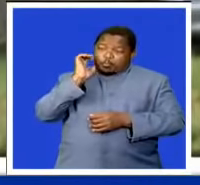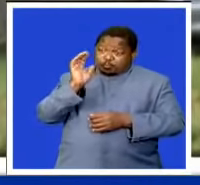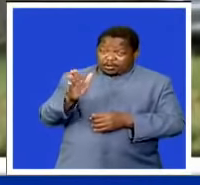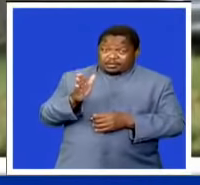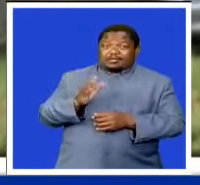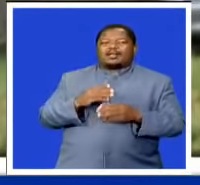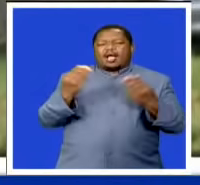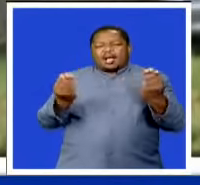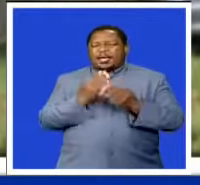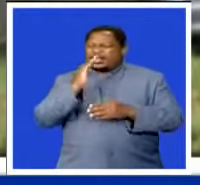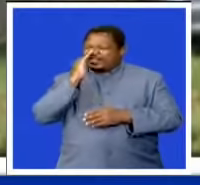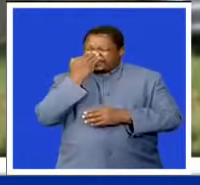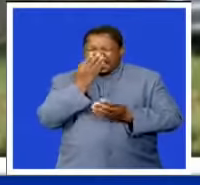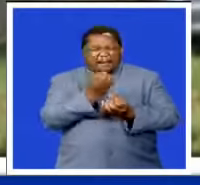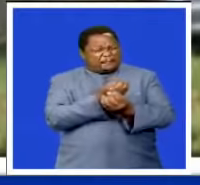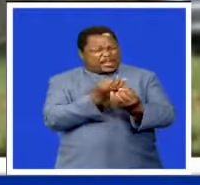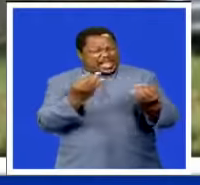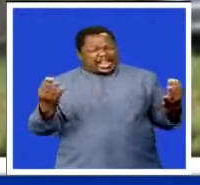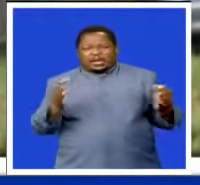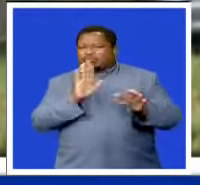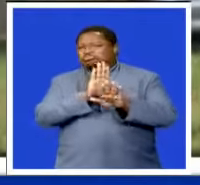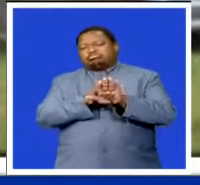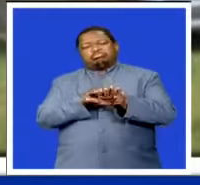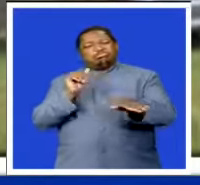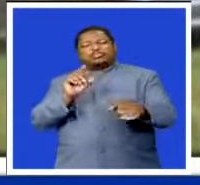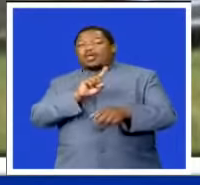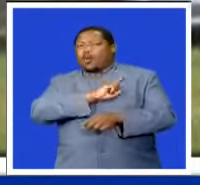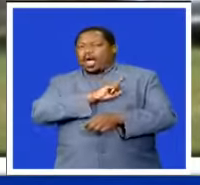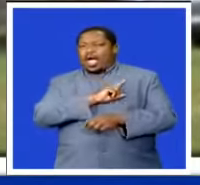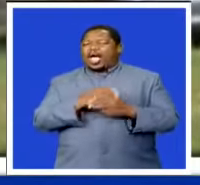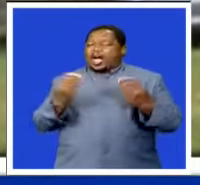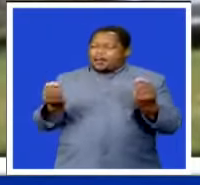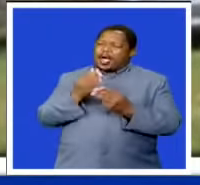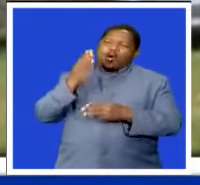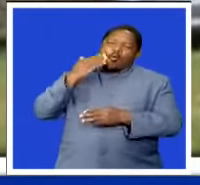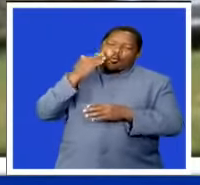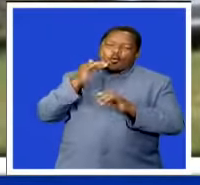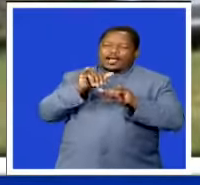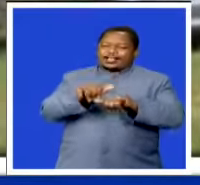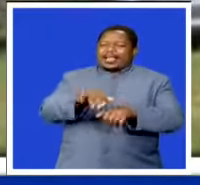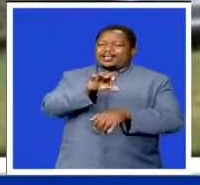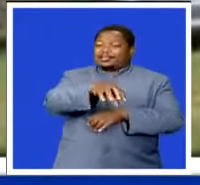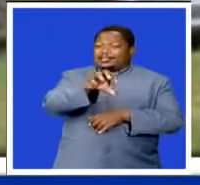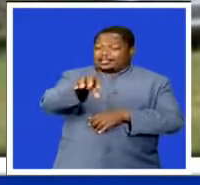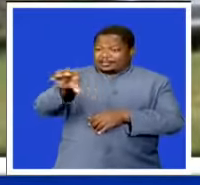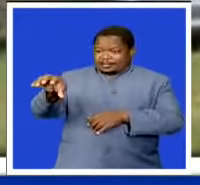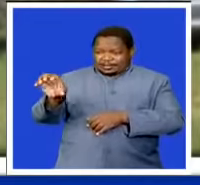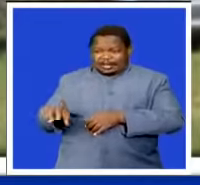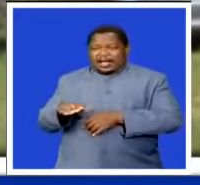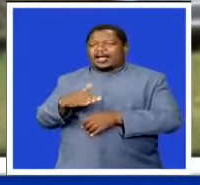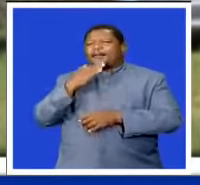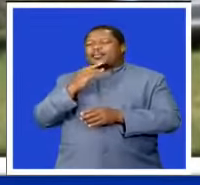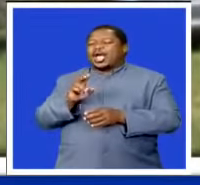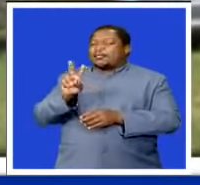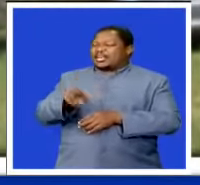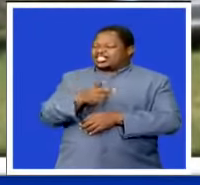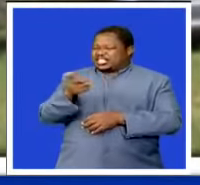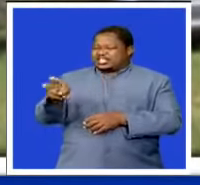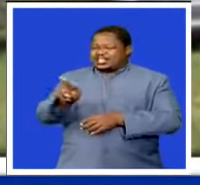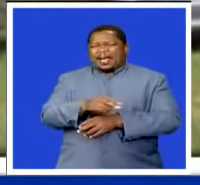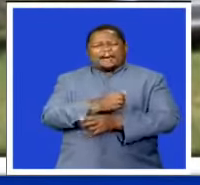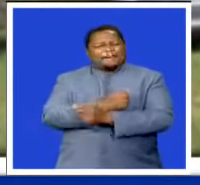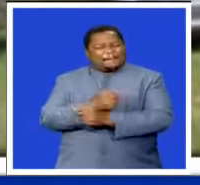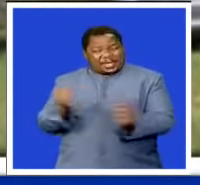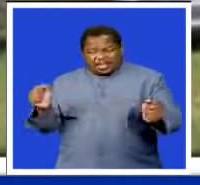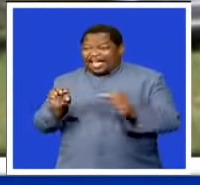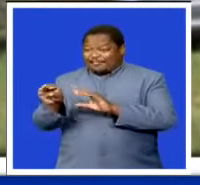buncane kakhulu cause ngingawubekisa nje indzawo ebelungu vele kukhona lokunaka ukuthi akugangeki nathi besimaphoyisa embubo siyazama si patrol ebusuku